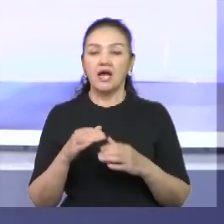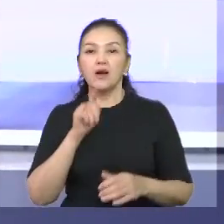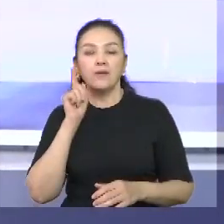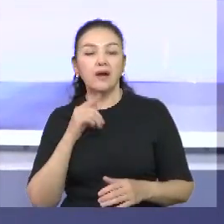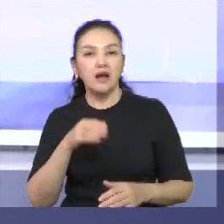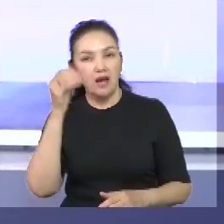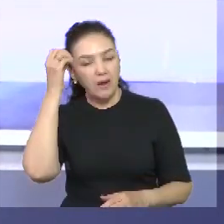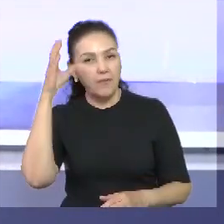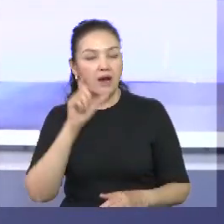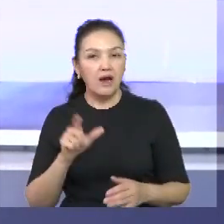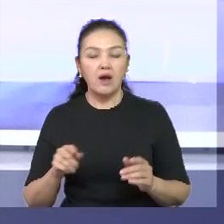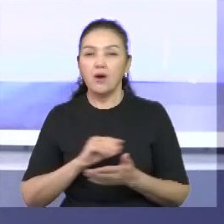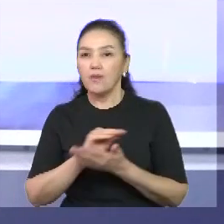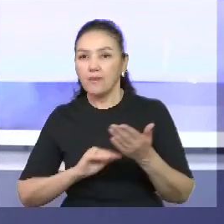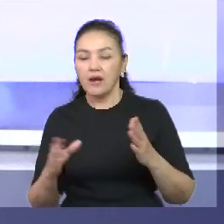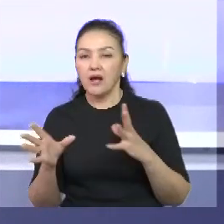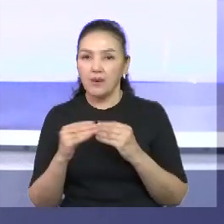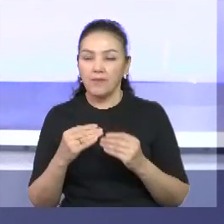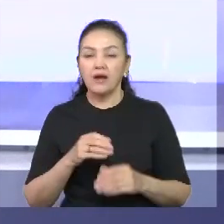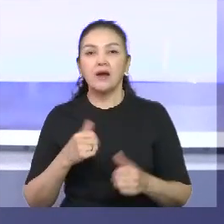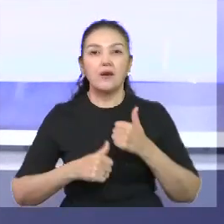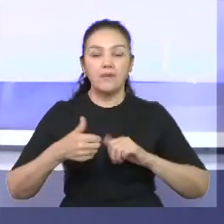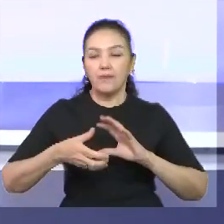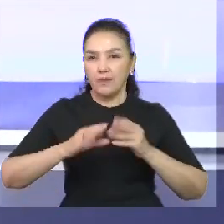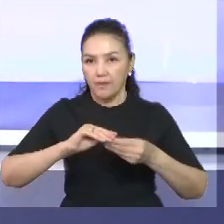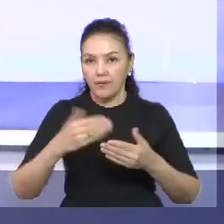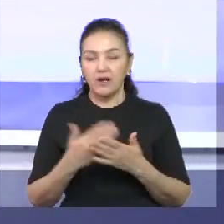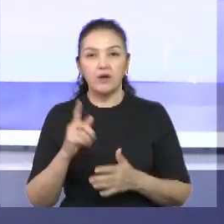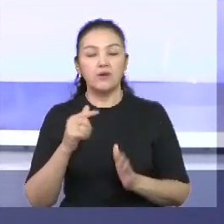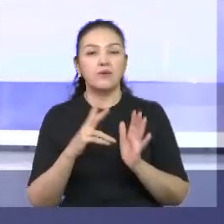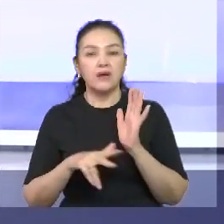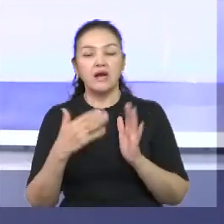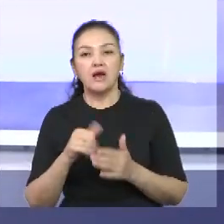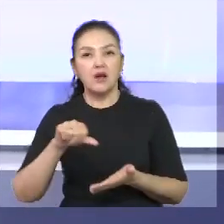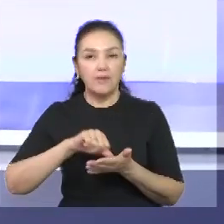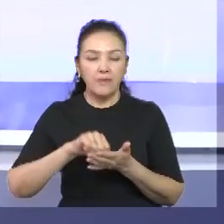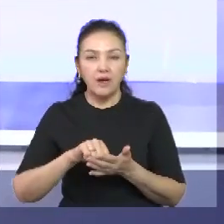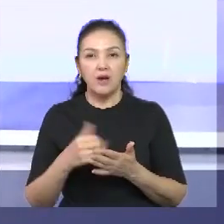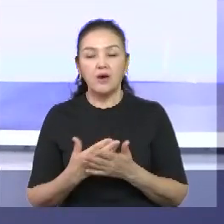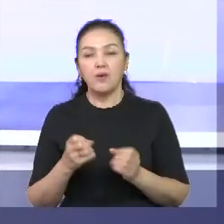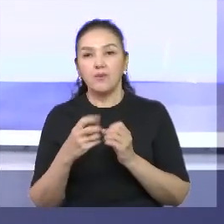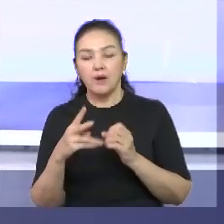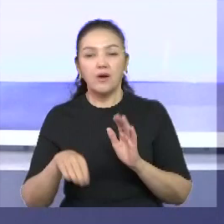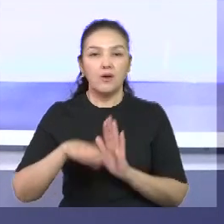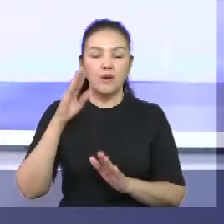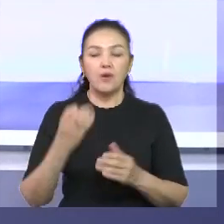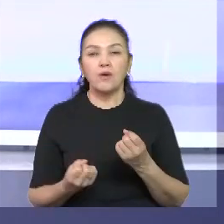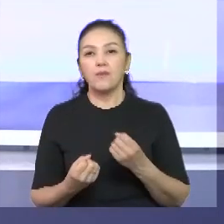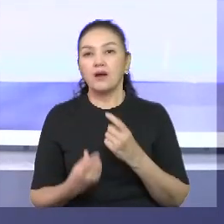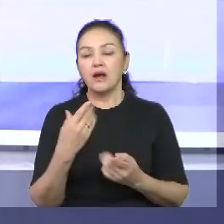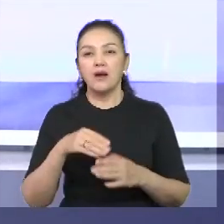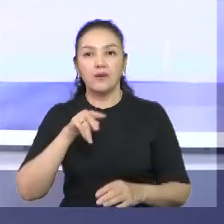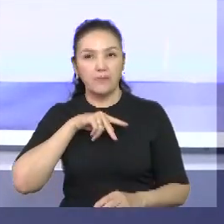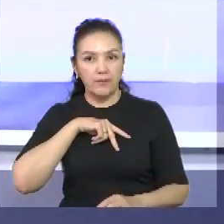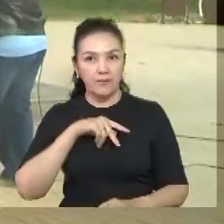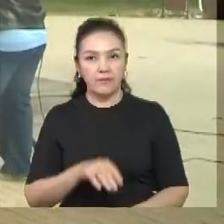ақын жазушылардың басын біріктірген әдеби байқау қорытындыланды. 180-ге жуық қатысушының арасынан 11 үздік анықталып,